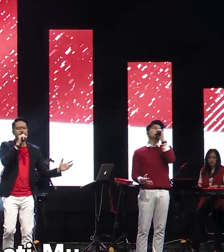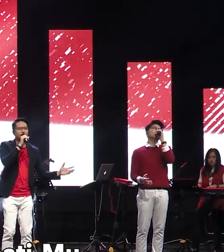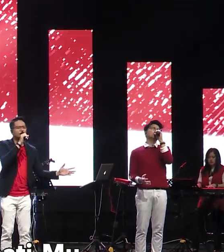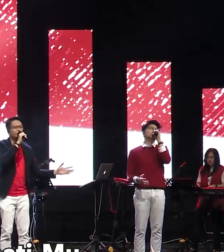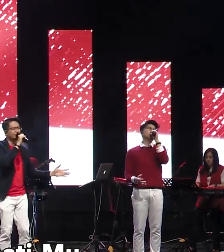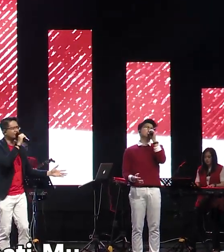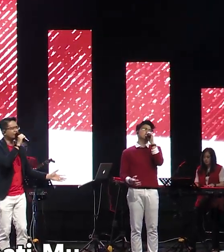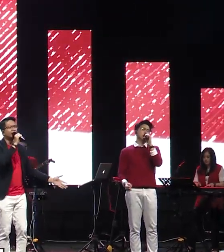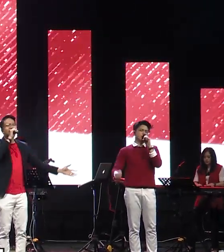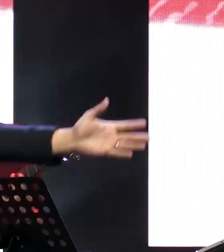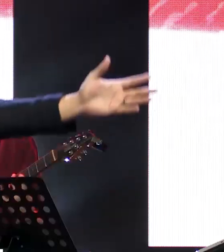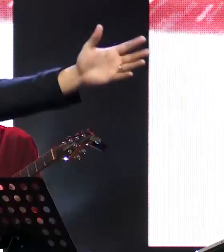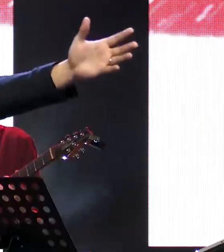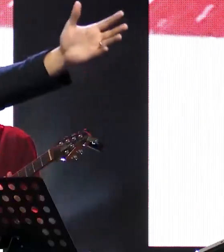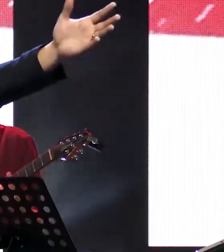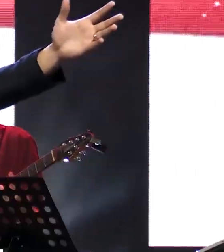hati-Mu